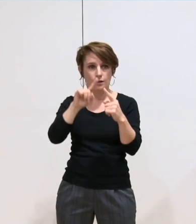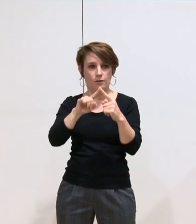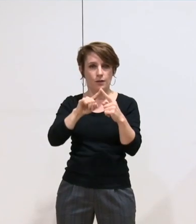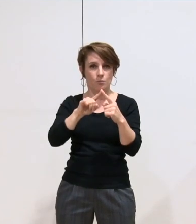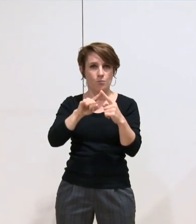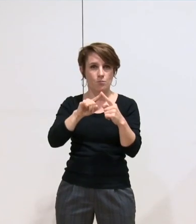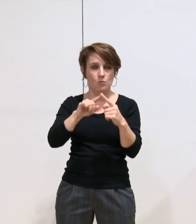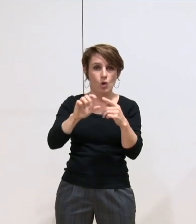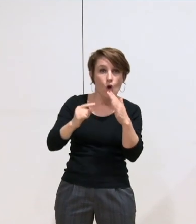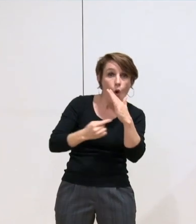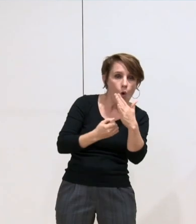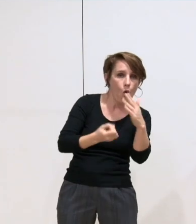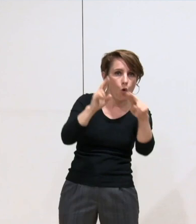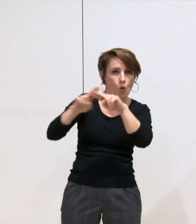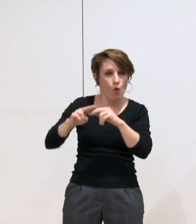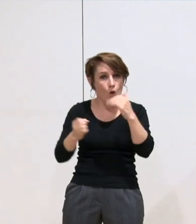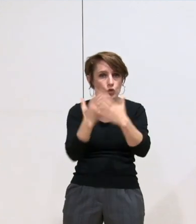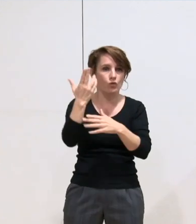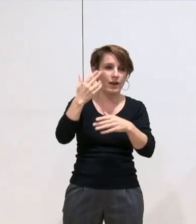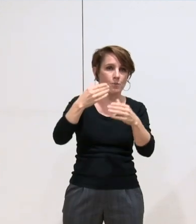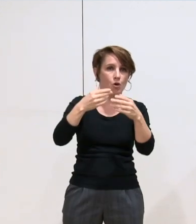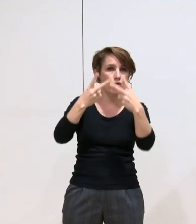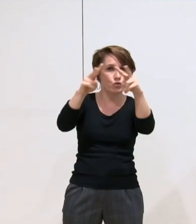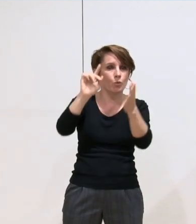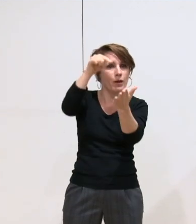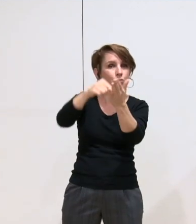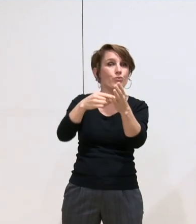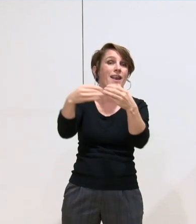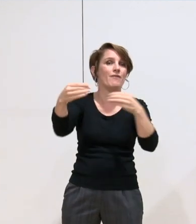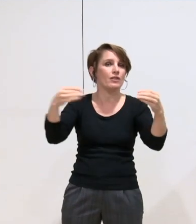renouvellement urbain à la Villeneuve et la relocalisation du centre social des Géants.